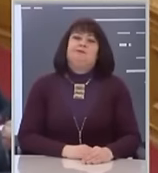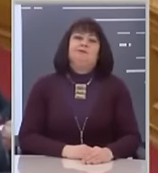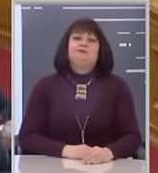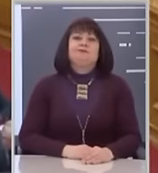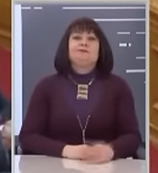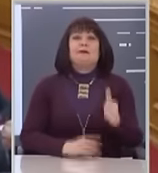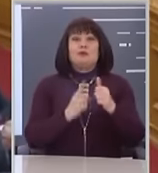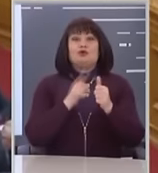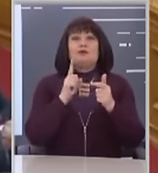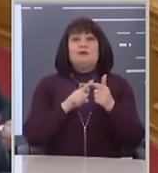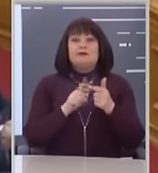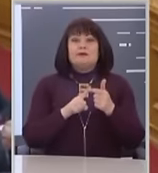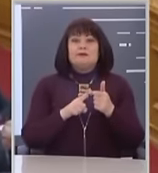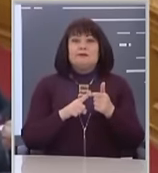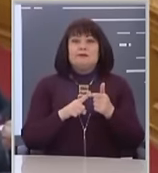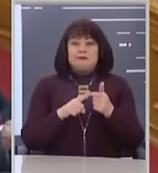Παρατήρηση δεύτερη.